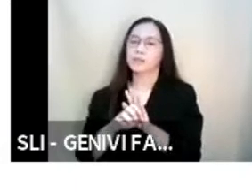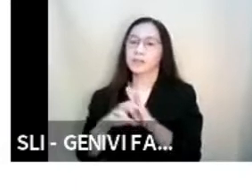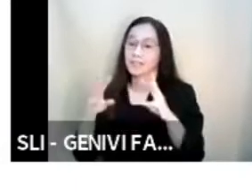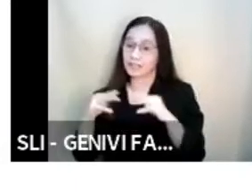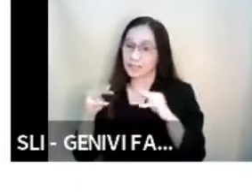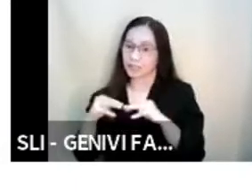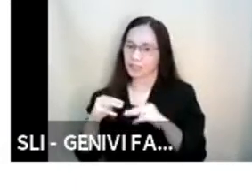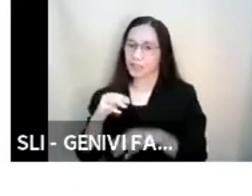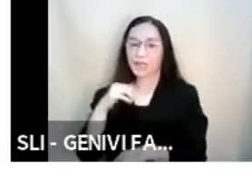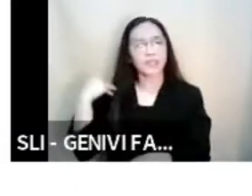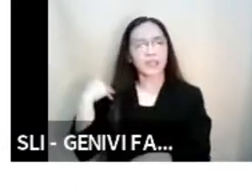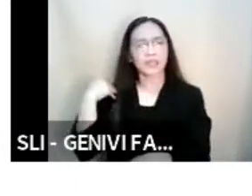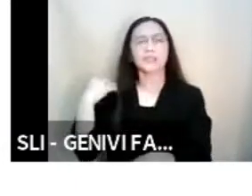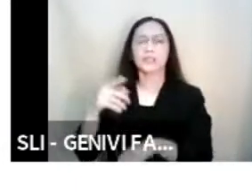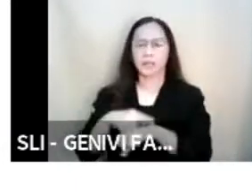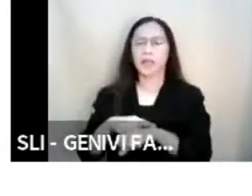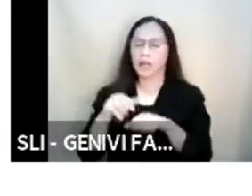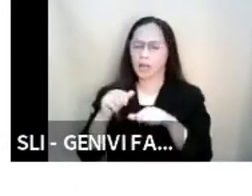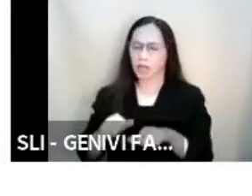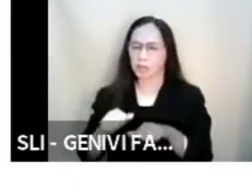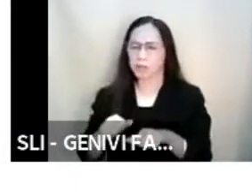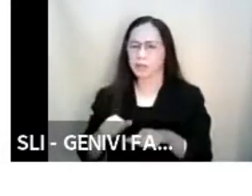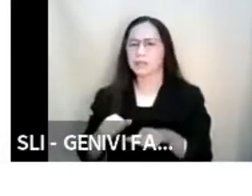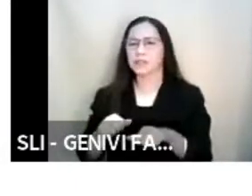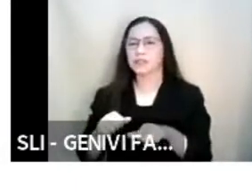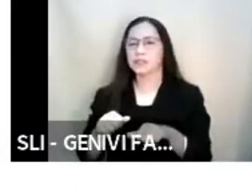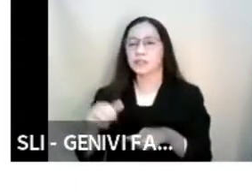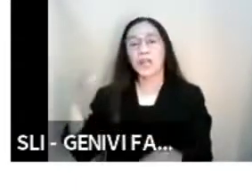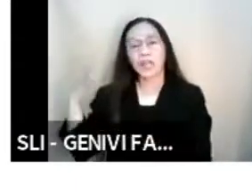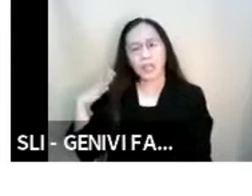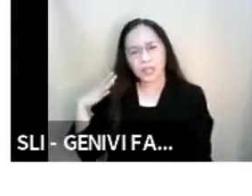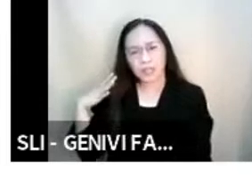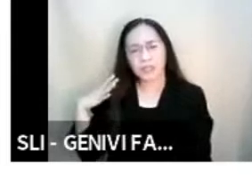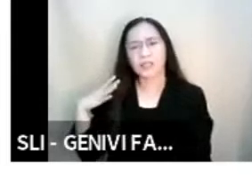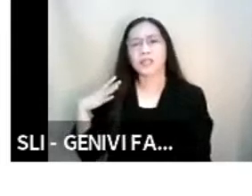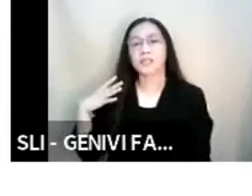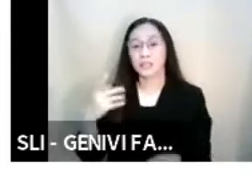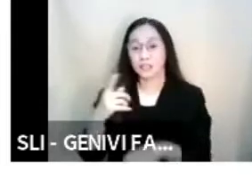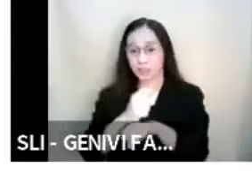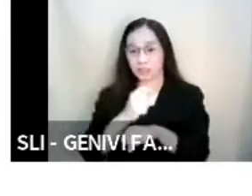para magtrabaho. Kaya niya bang antayin yung susunod na ibibigay sa kanya habang